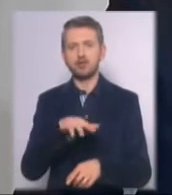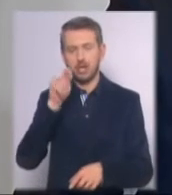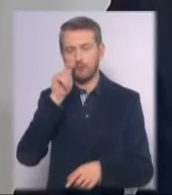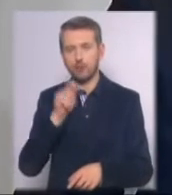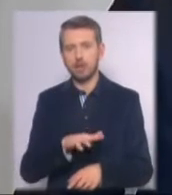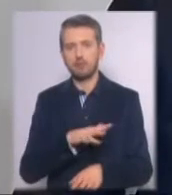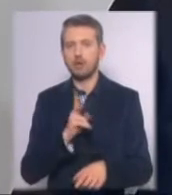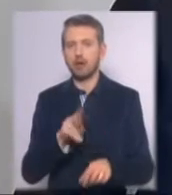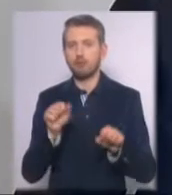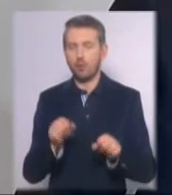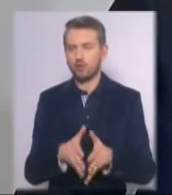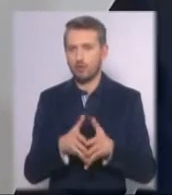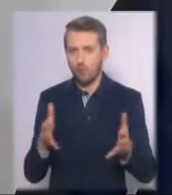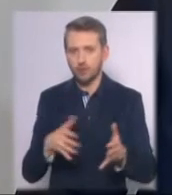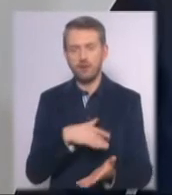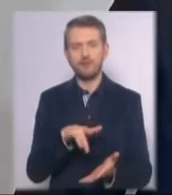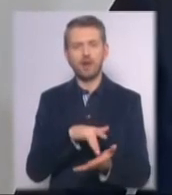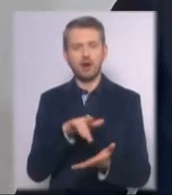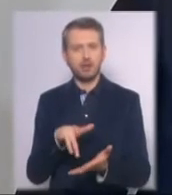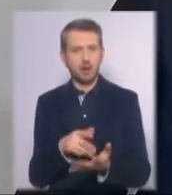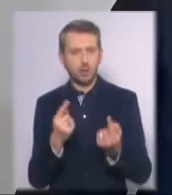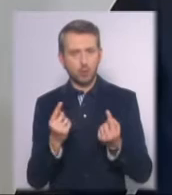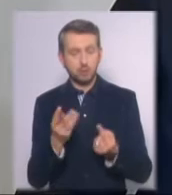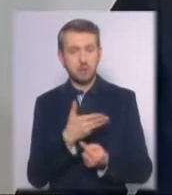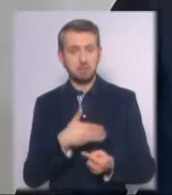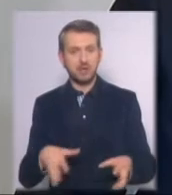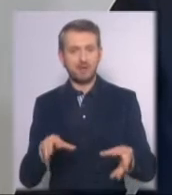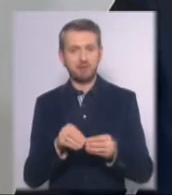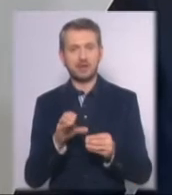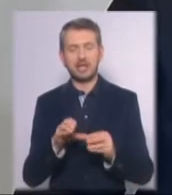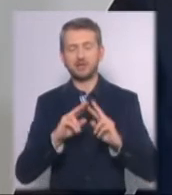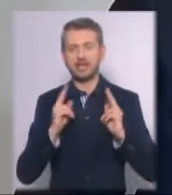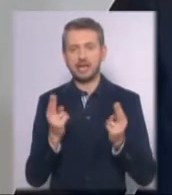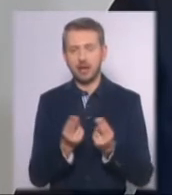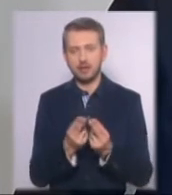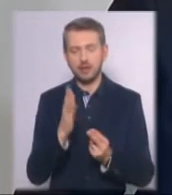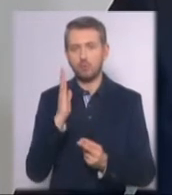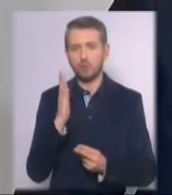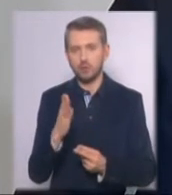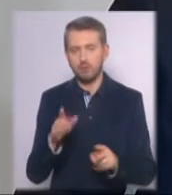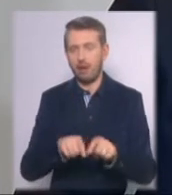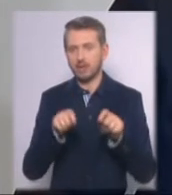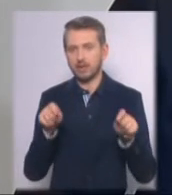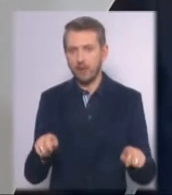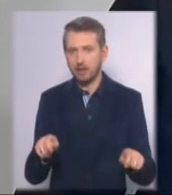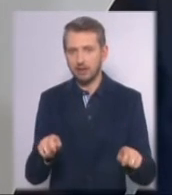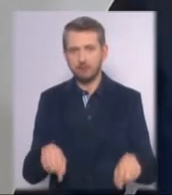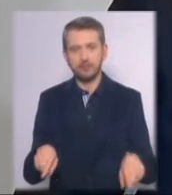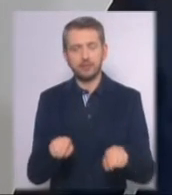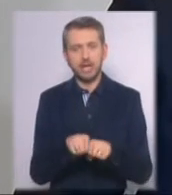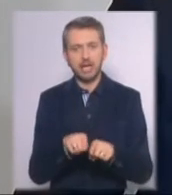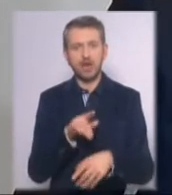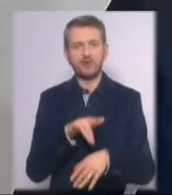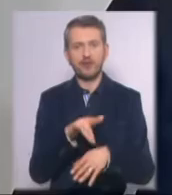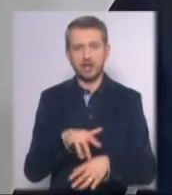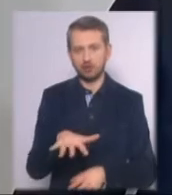как можно больше. В городах-миллионниках мы совместно с федерацией будем открывать такие